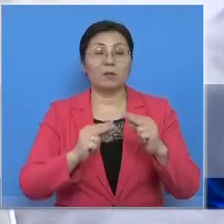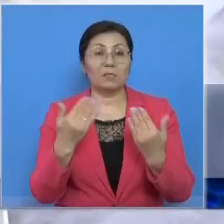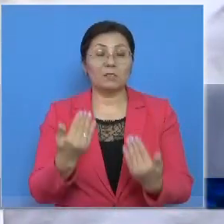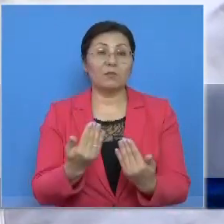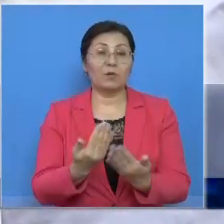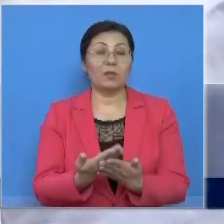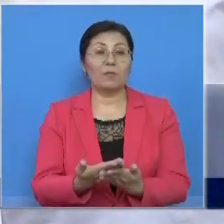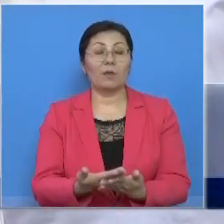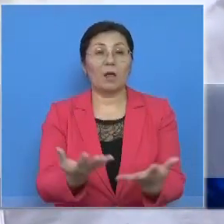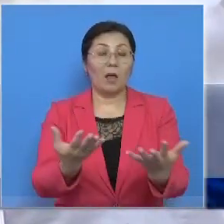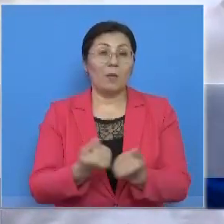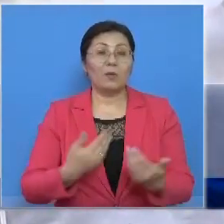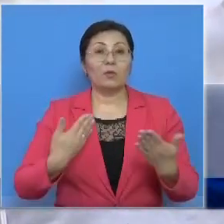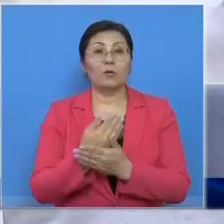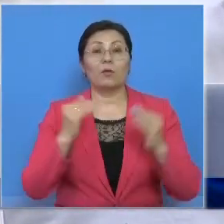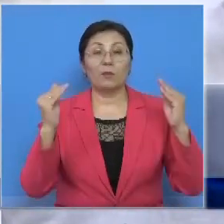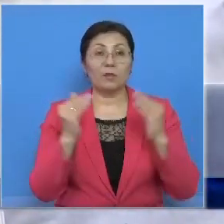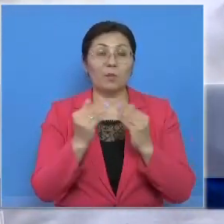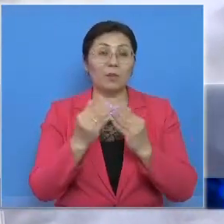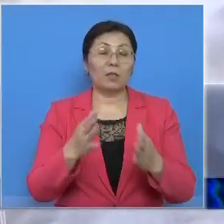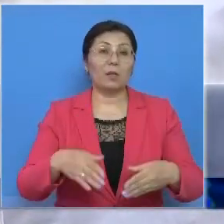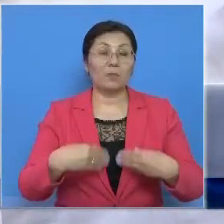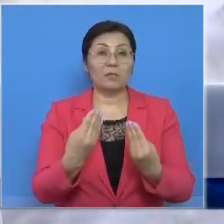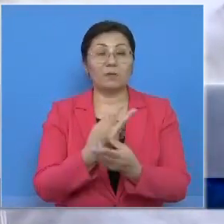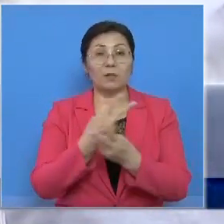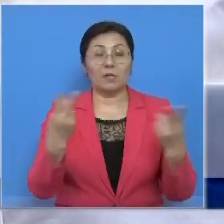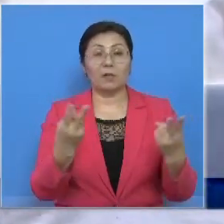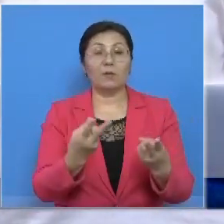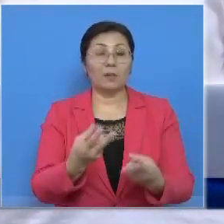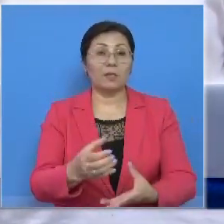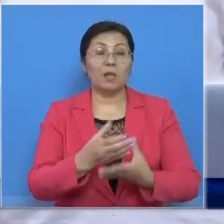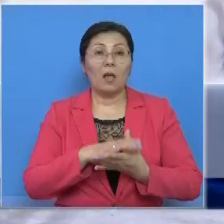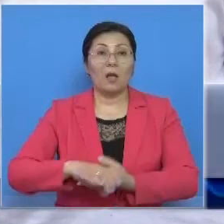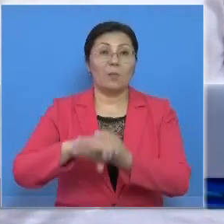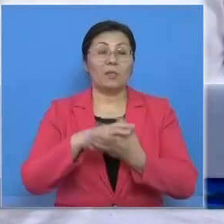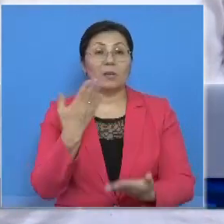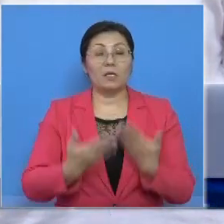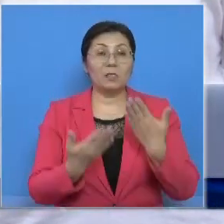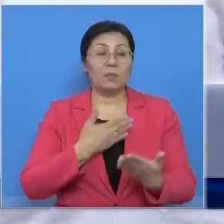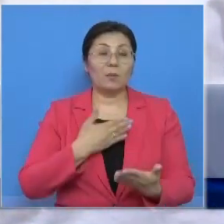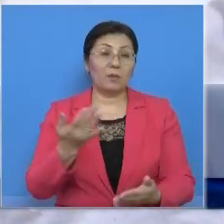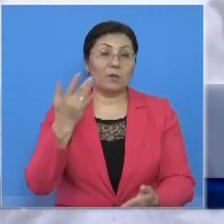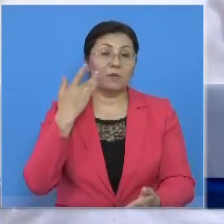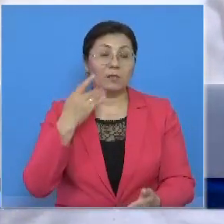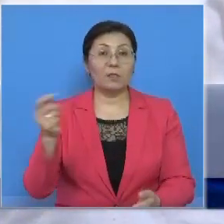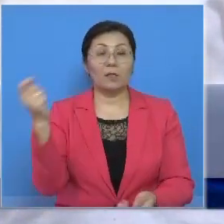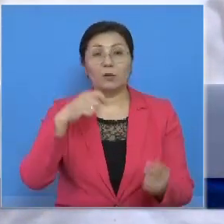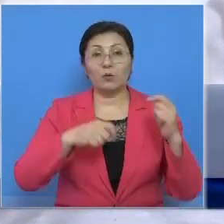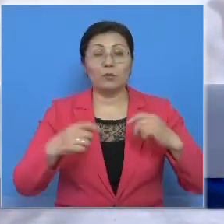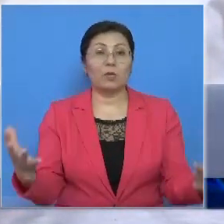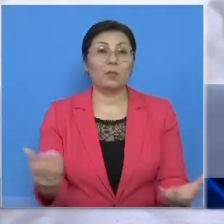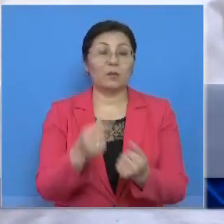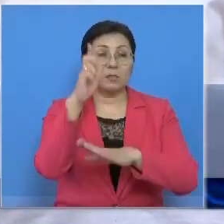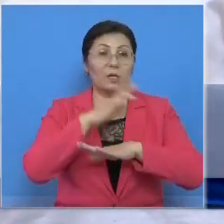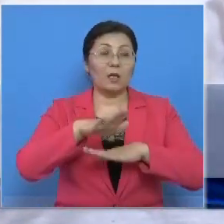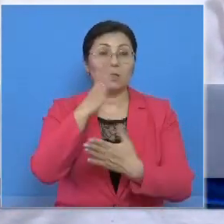вы переезжаете в свои новые дома. В очередной раз мы продемонстрировали нашу солидарность. Если мы будем друг друга так поддерживать, наша страна будет стабильно